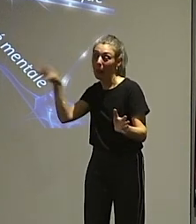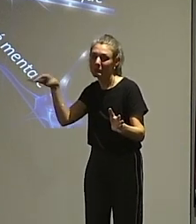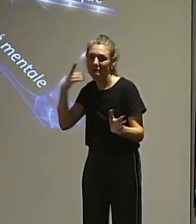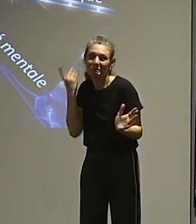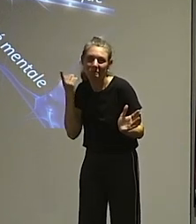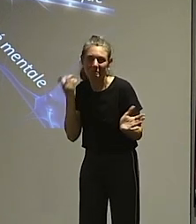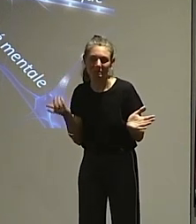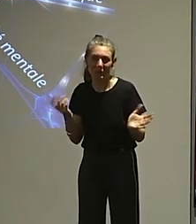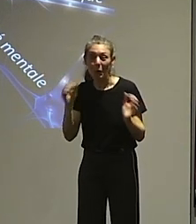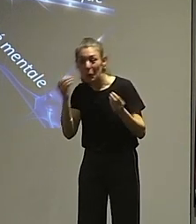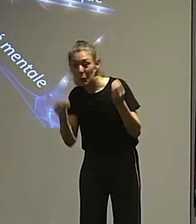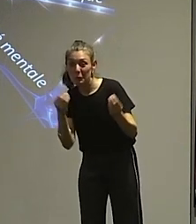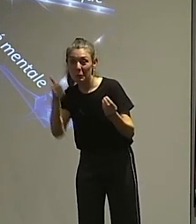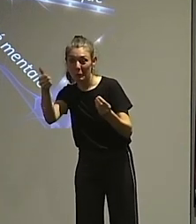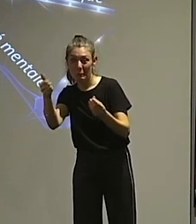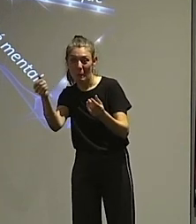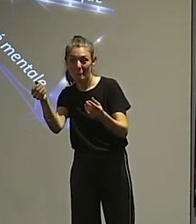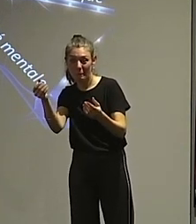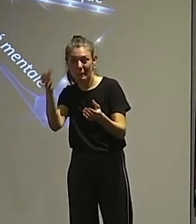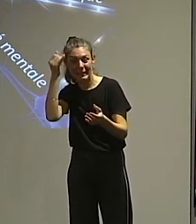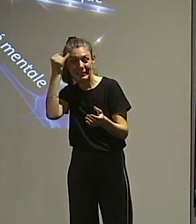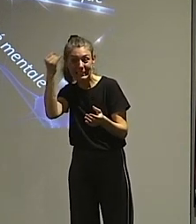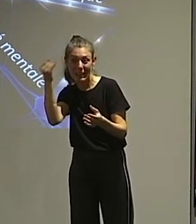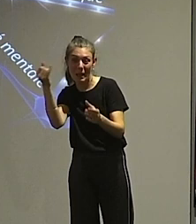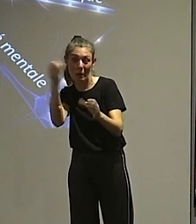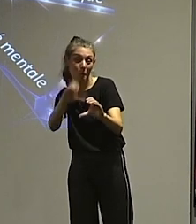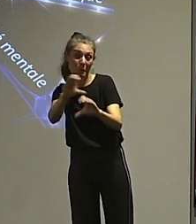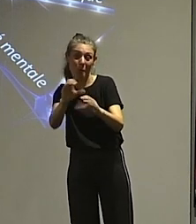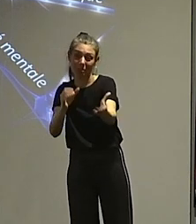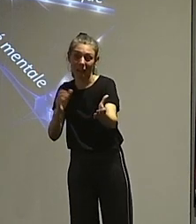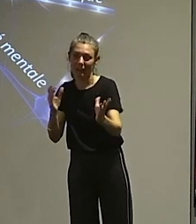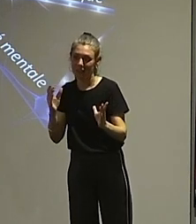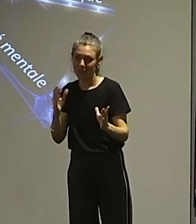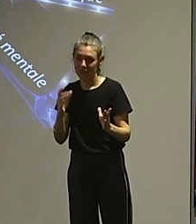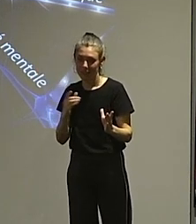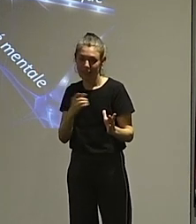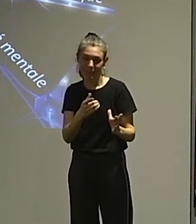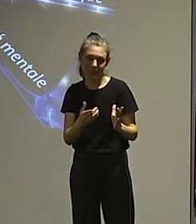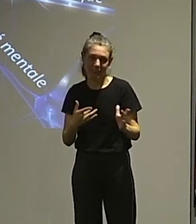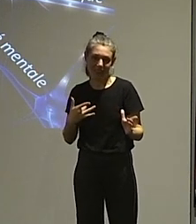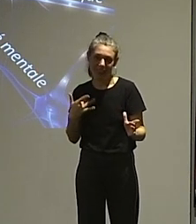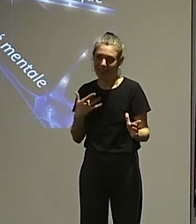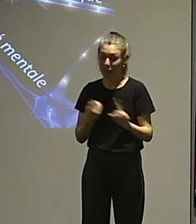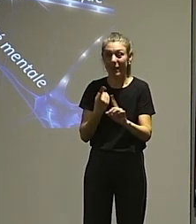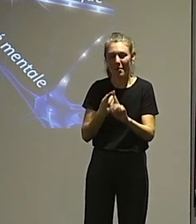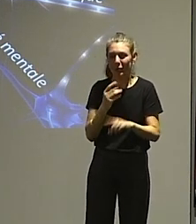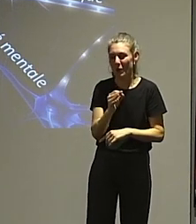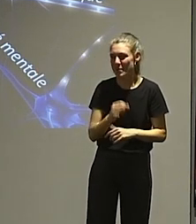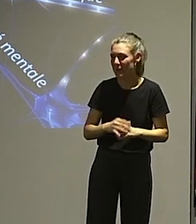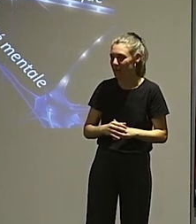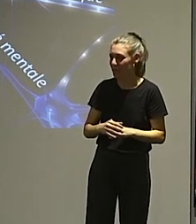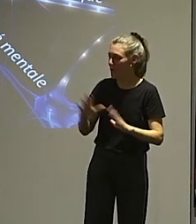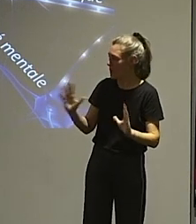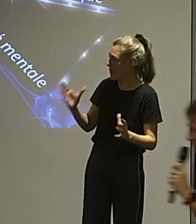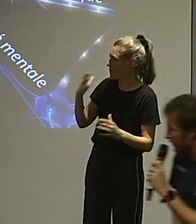question? Pas forcément maintenant, mais c'est une question importante et qu'il faut prendre en compte.